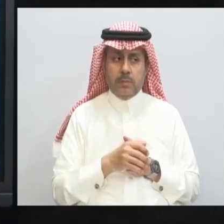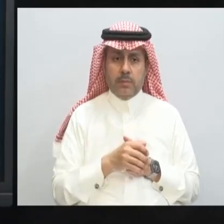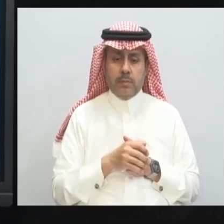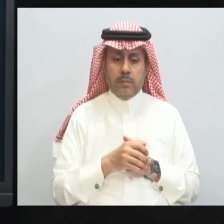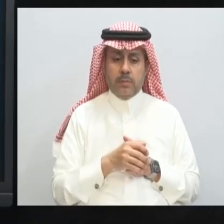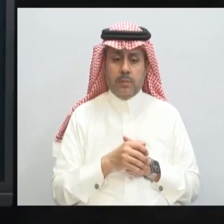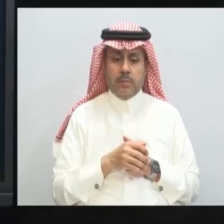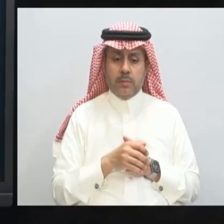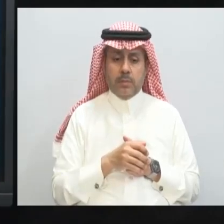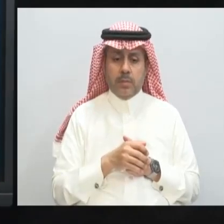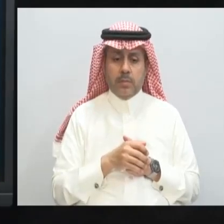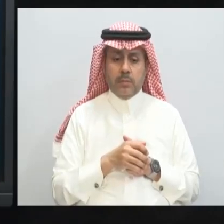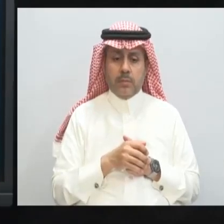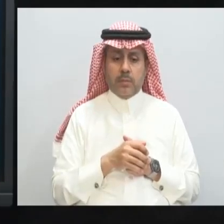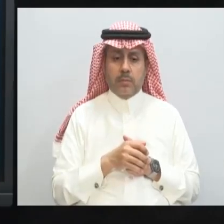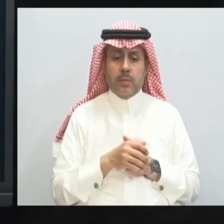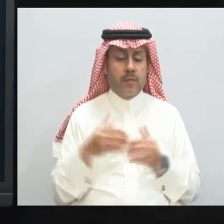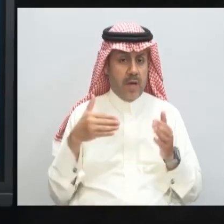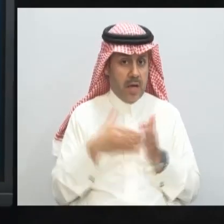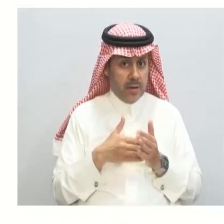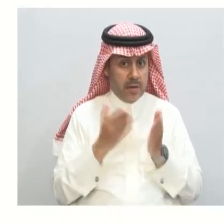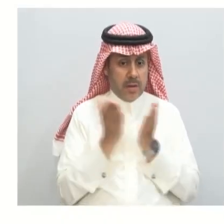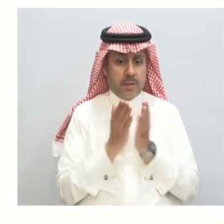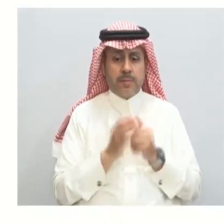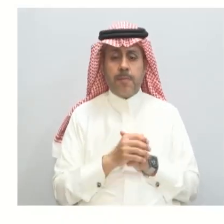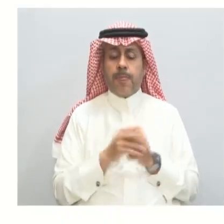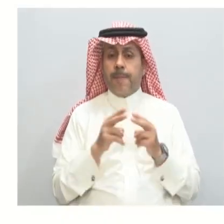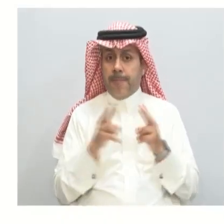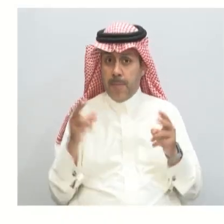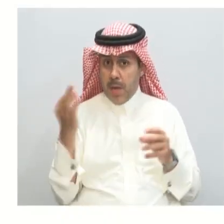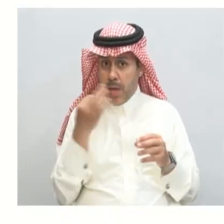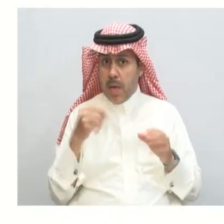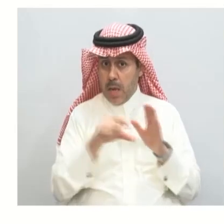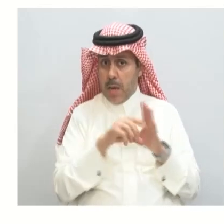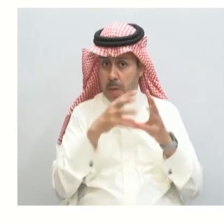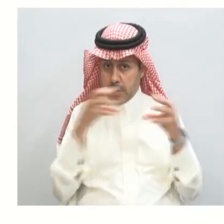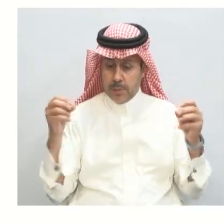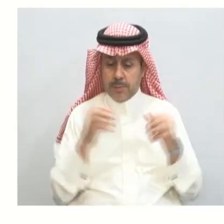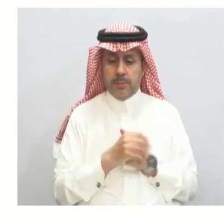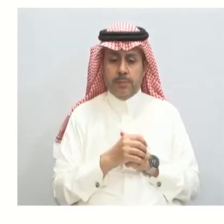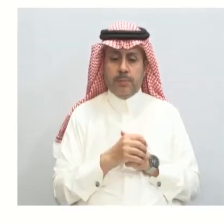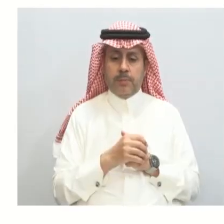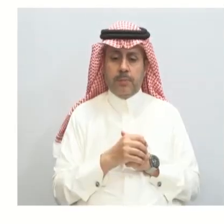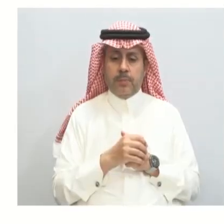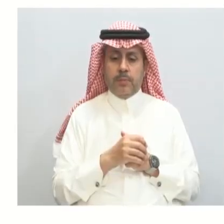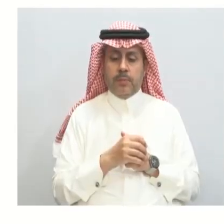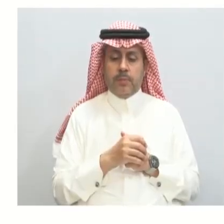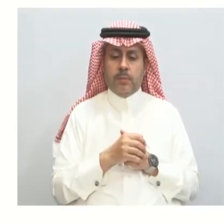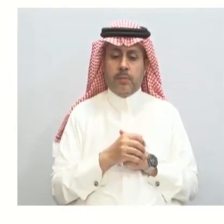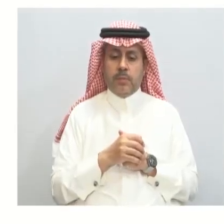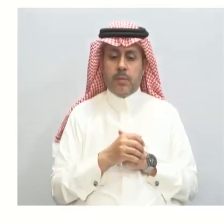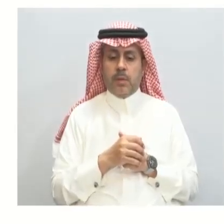الحلال بهذا نكون وله الحمد في نهايه هذا الدرس اولا بينا مع الكلمات الغريبه والتي قد تشكل على البعض معرفه